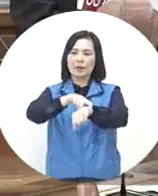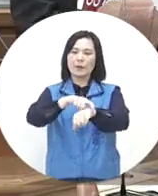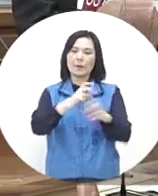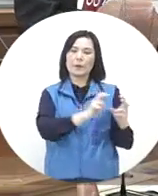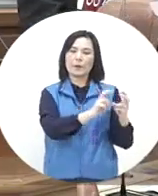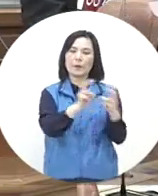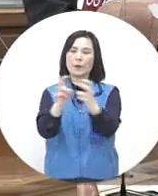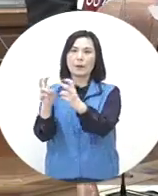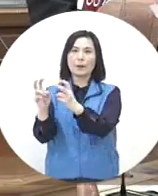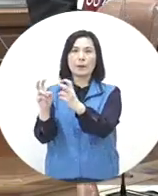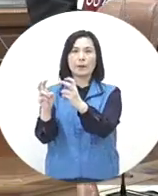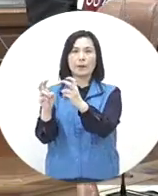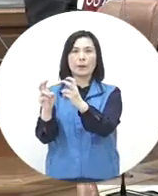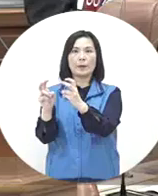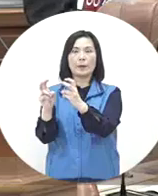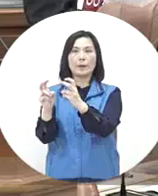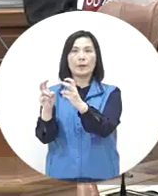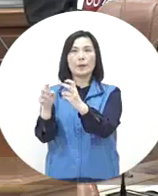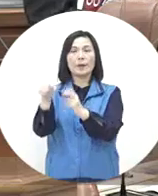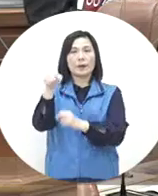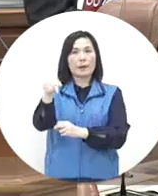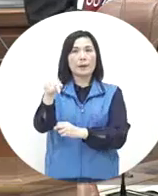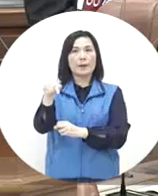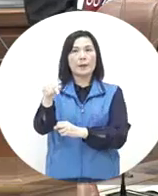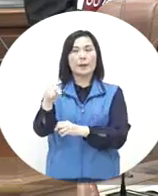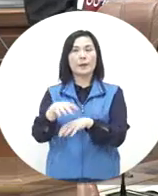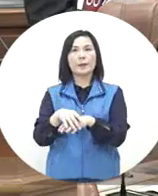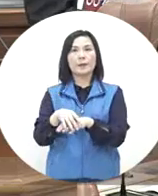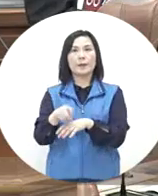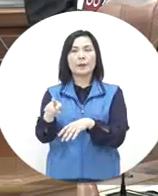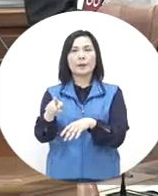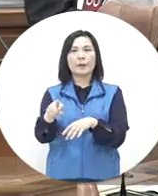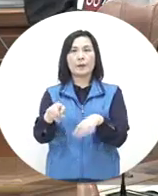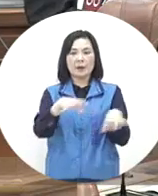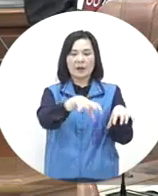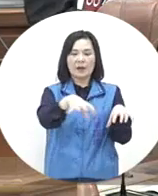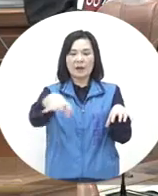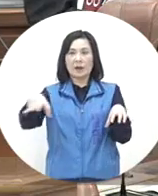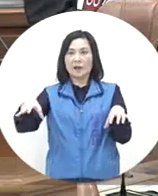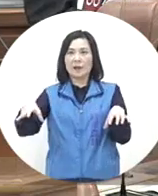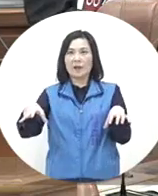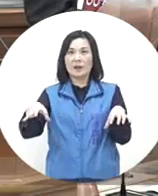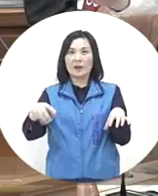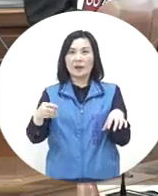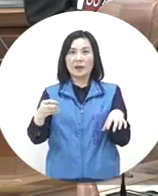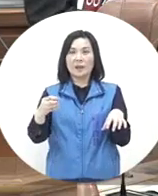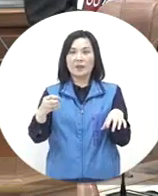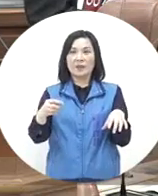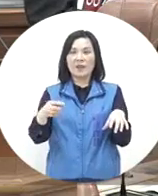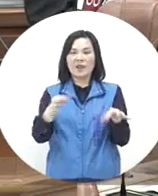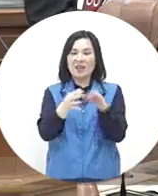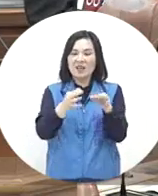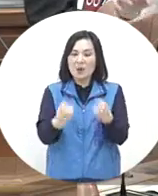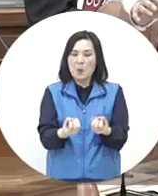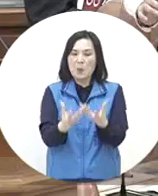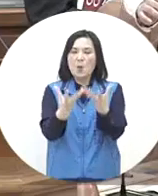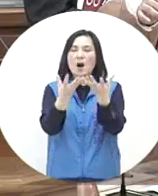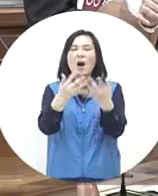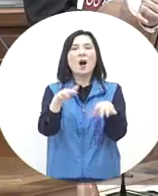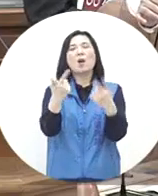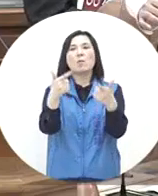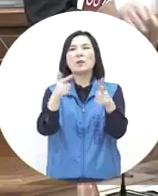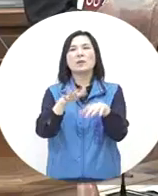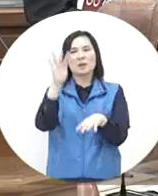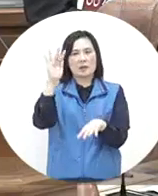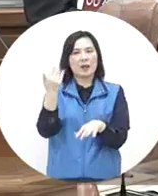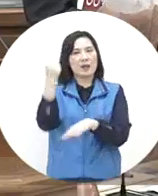概其实那个地方虽然不见得每一个点都是什么非常繁荣的商业区，可是至少人口密集都躲不